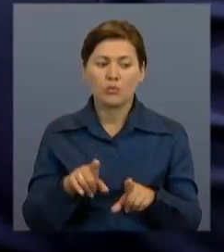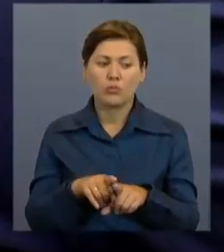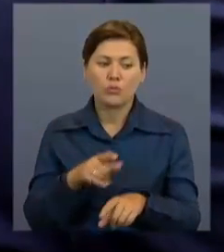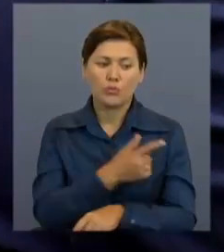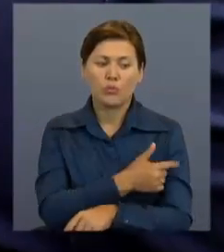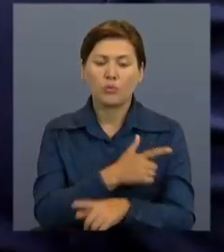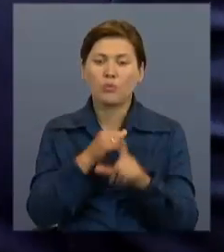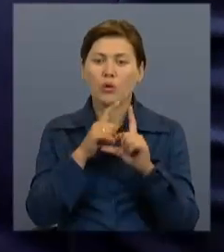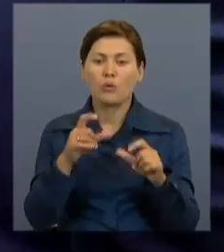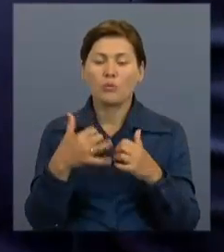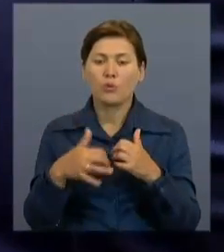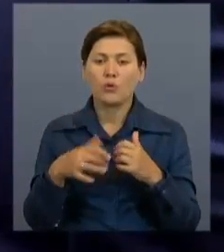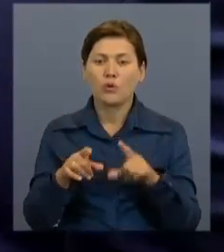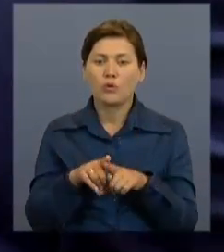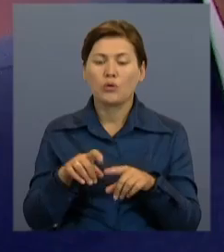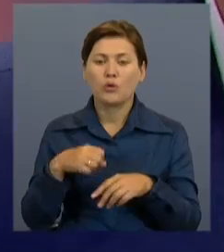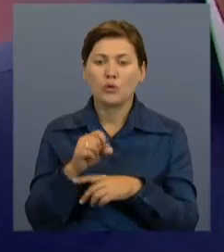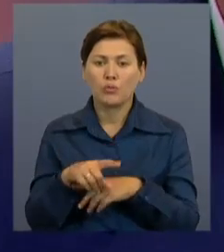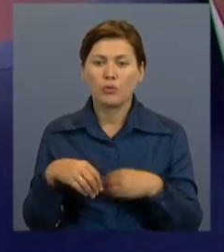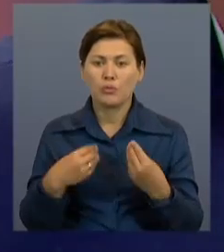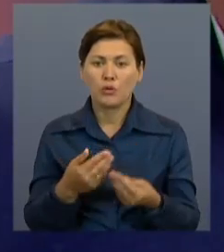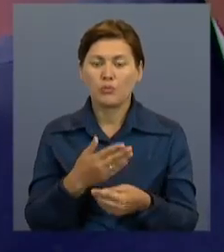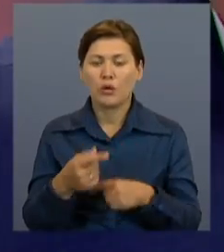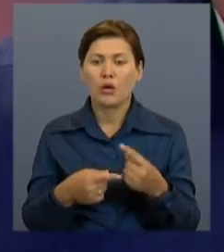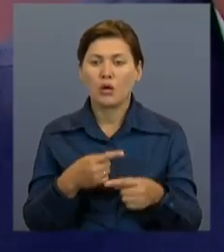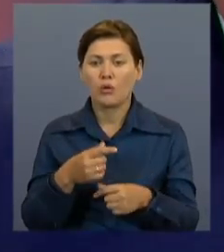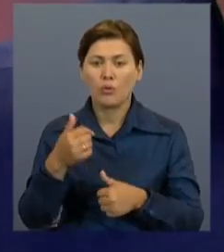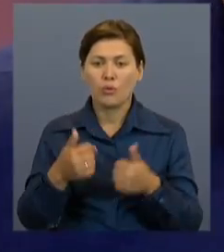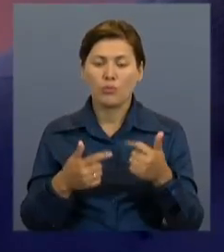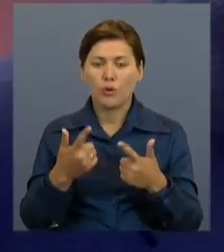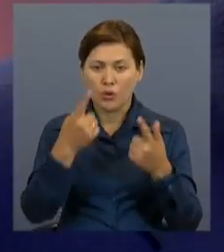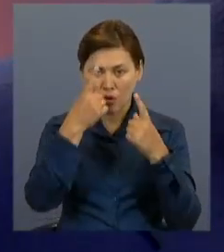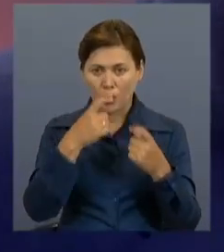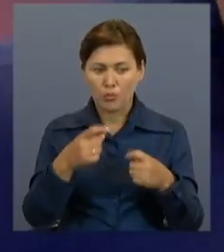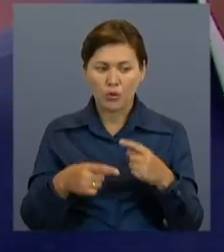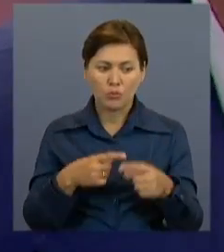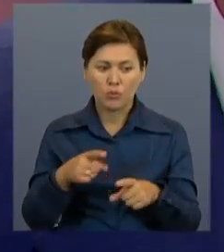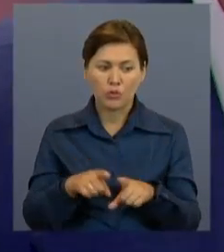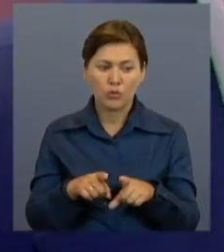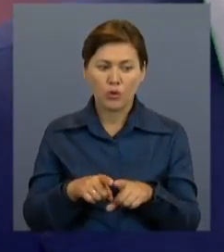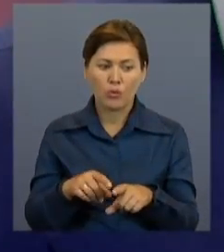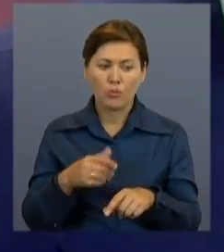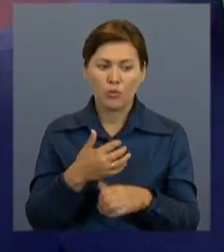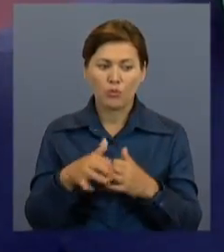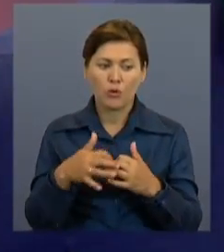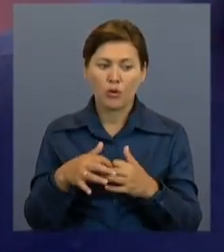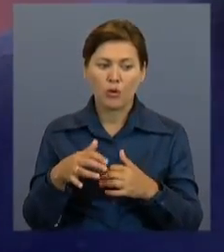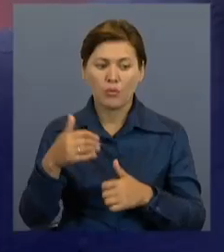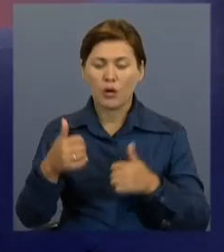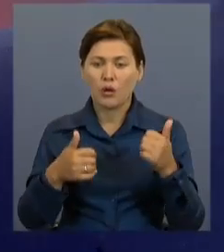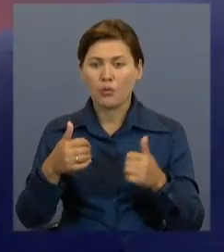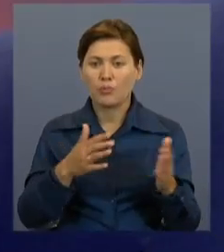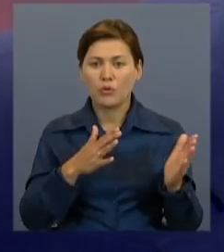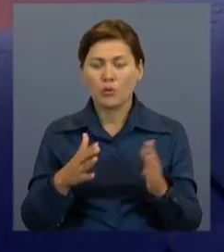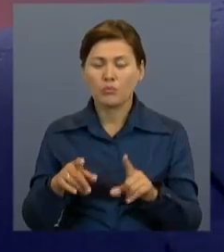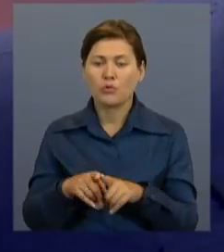медициналық мекемелердің ортасында тапсырыс беру арқылы, біз конкурс жариялау арқылы олардың ортасында бәсекелестікті